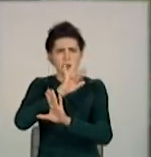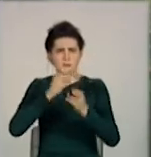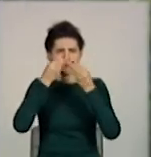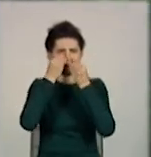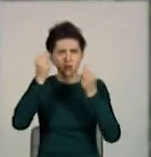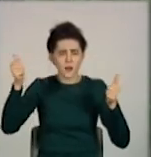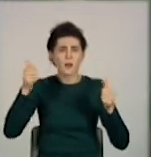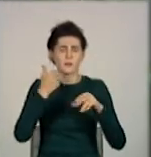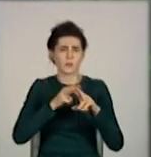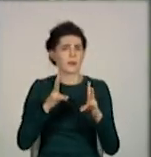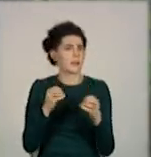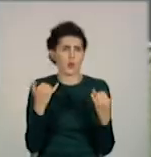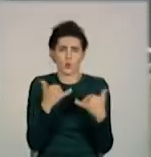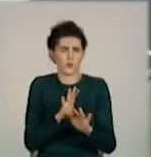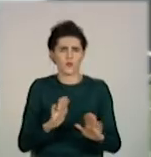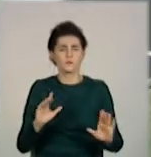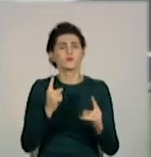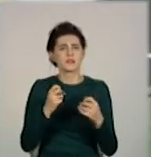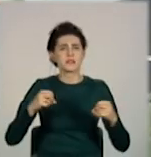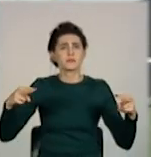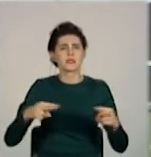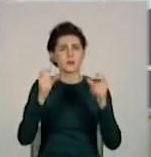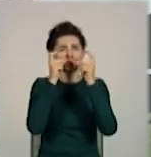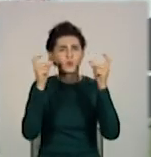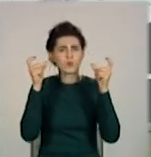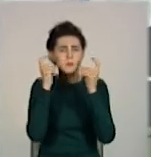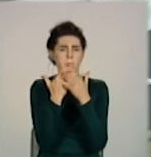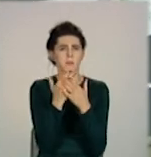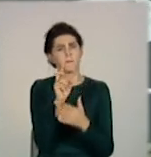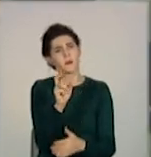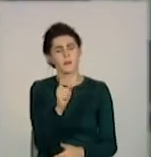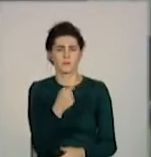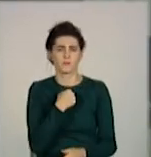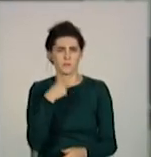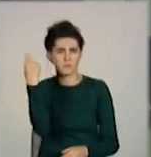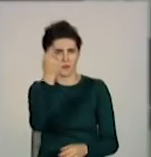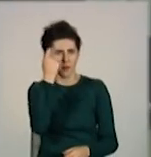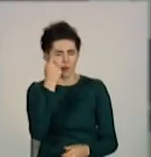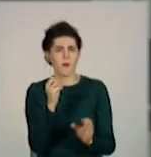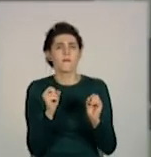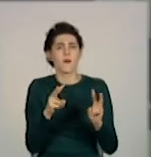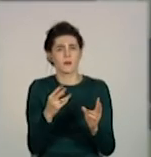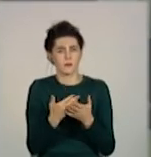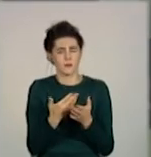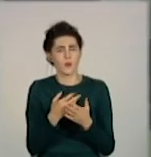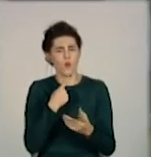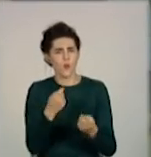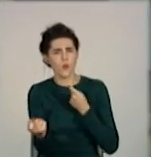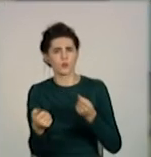розпливається. Та це й не дивно, бо окуляри імітують такий стан людини, коли доза алкоголю в крові дорівнює